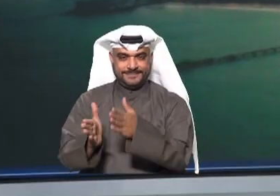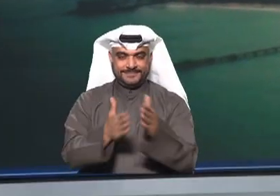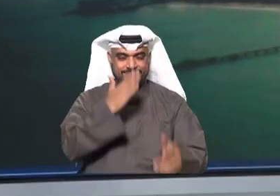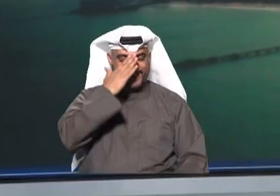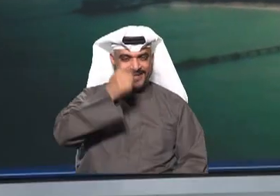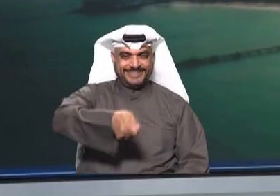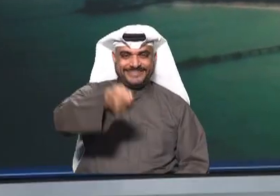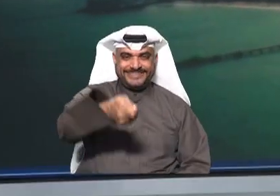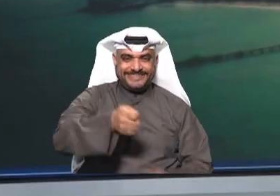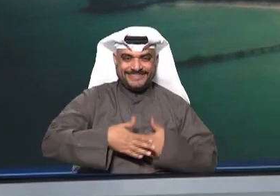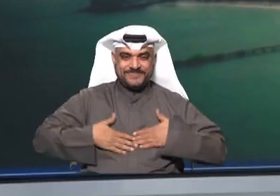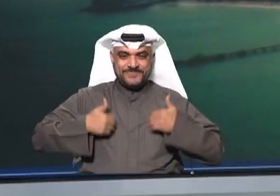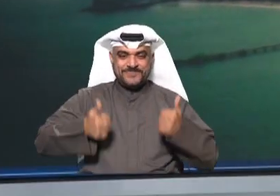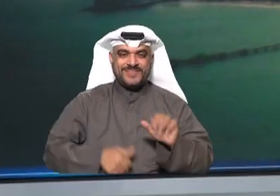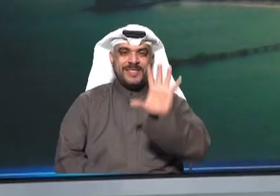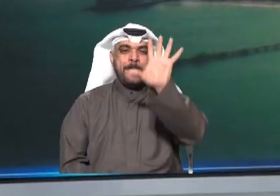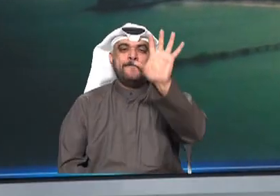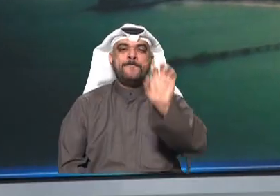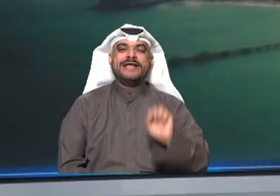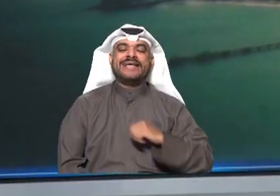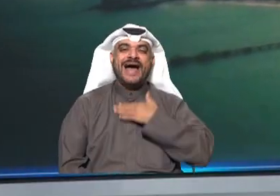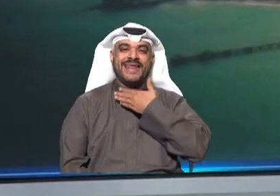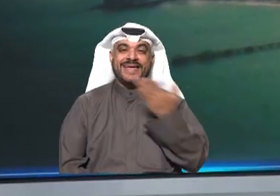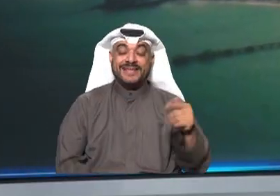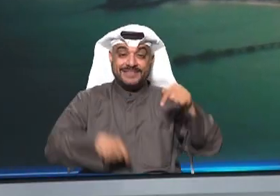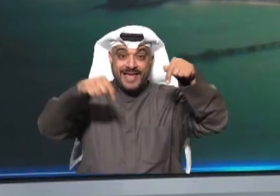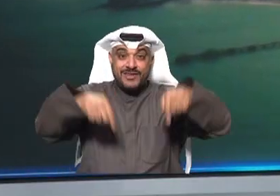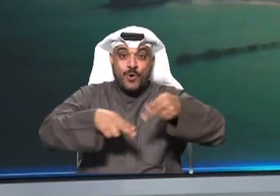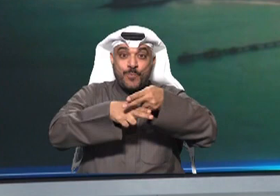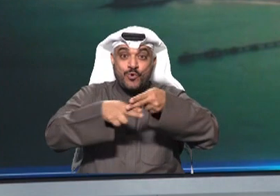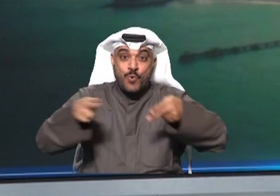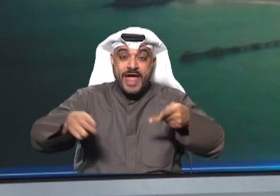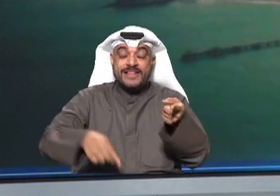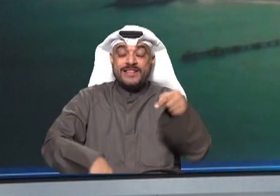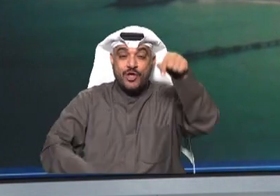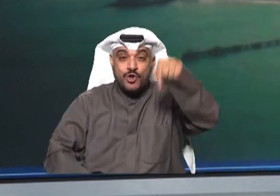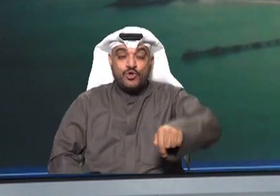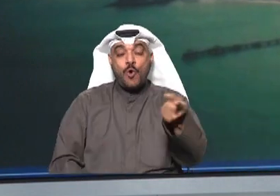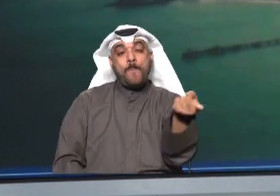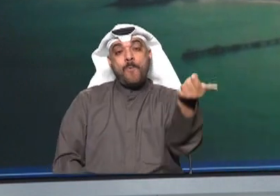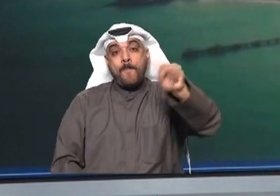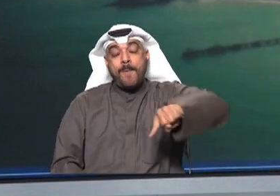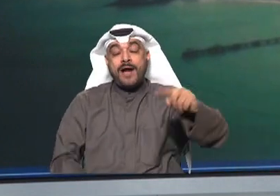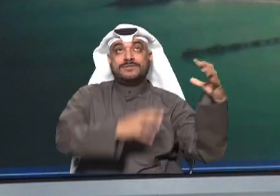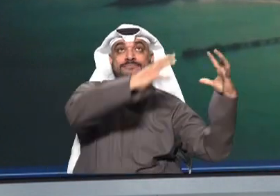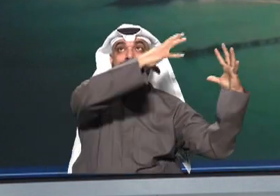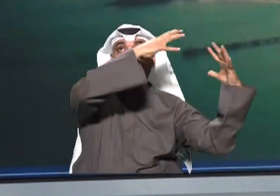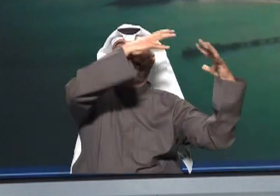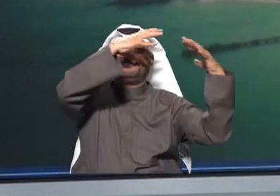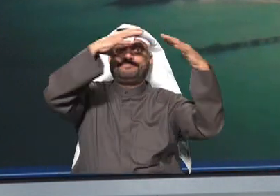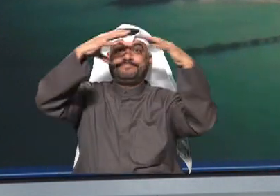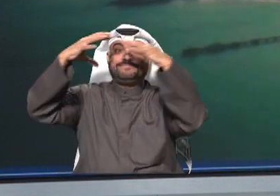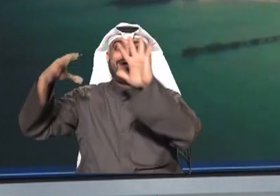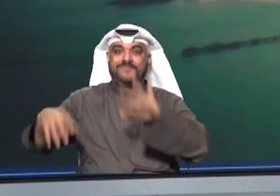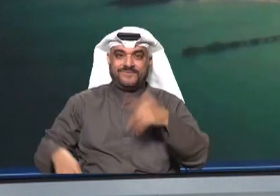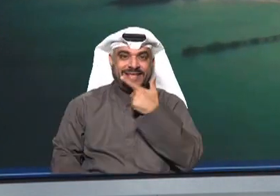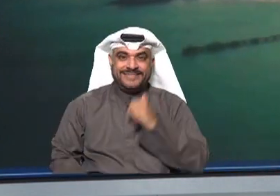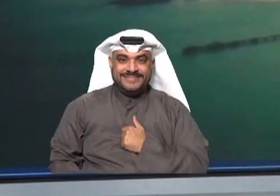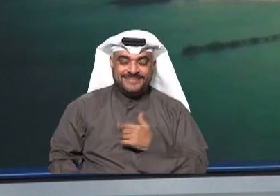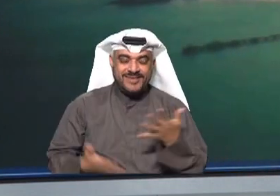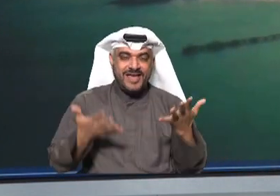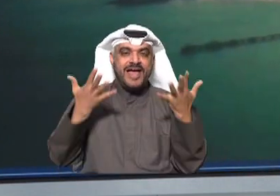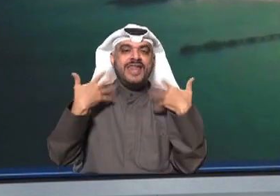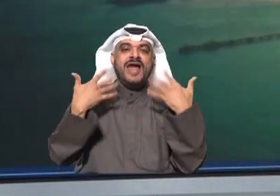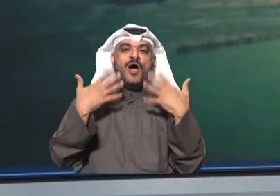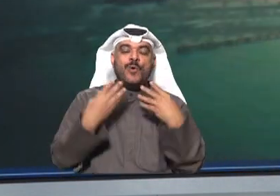أسعد الله أوقاتكم أعزائي المشاهدين، أجواء غائمة إلى غائمة جزئيا اليوم مباشرة، فرص لأمطار خفيفة متفرقة على بعض المناطق، الهواء شمالي غربي خفيف